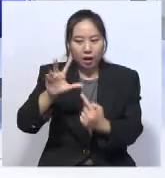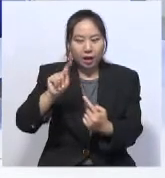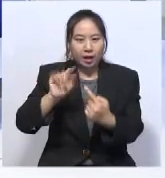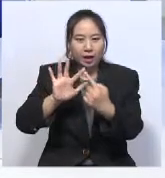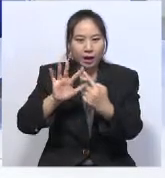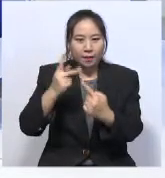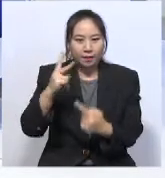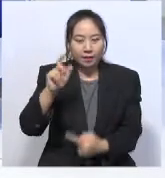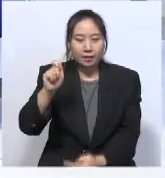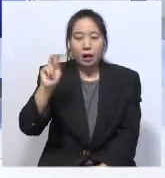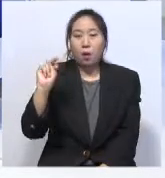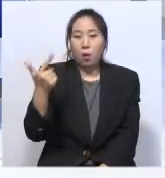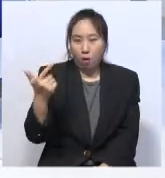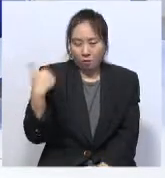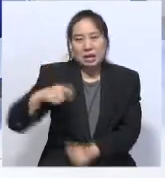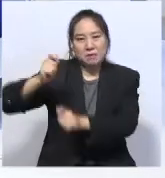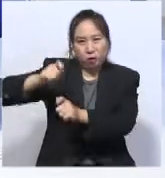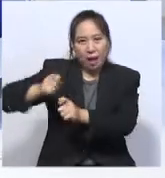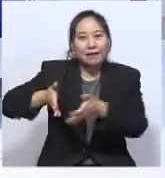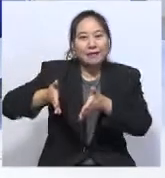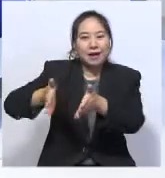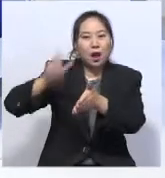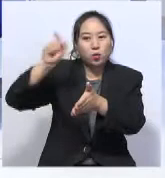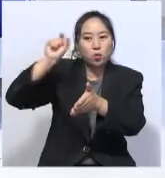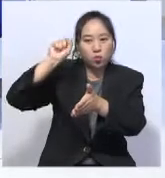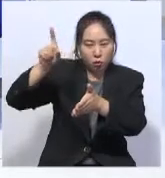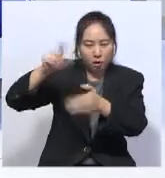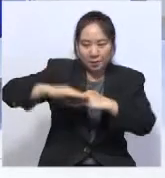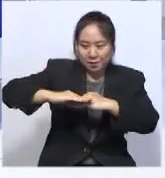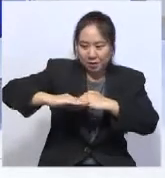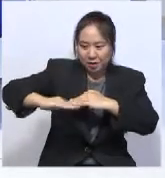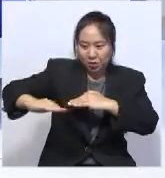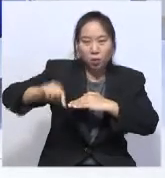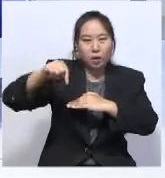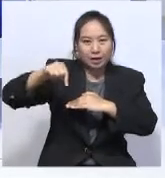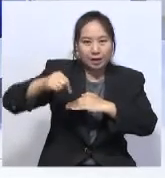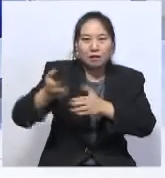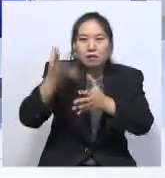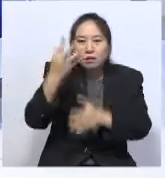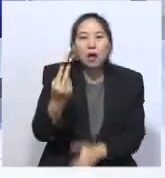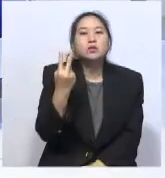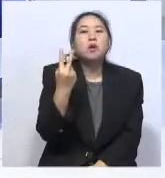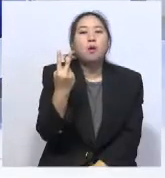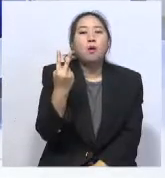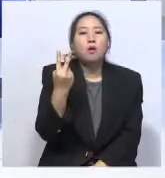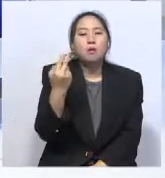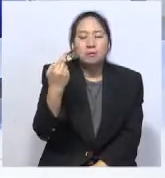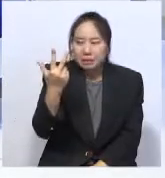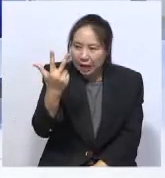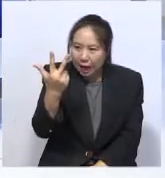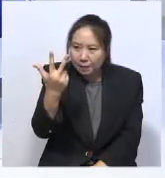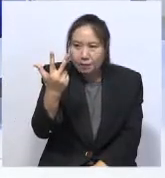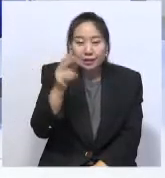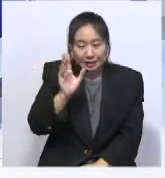างมอเตอร์เวย์นะครับแล้วก็ผิวการจราจรเนี่ยจะเหลือ2เลนบางช่วงมี3เลนแล้วก็